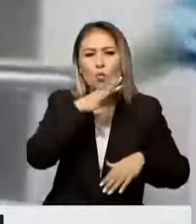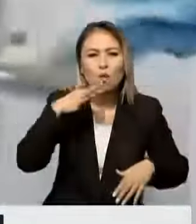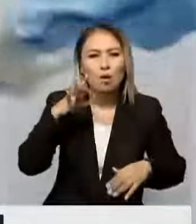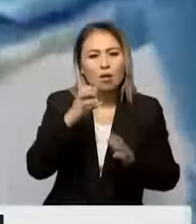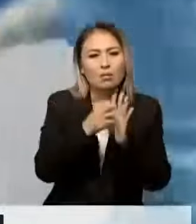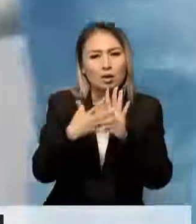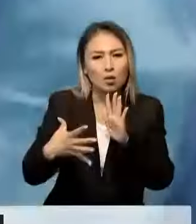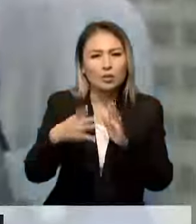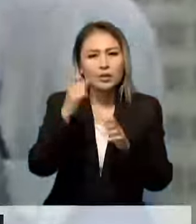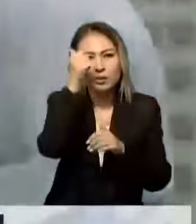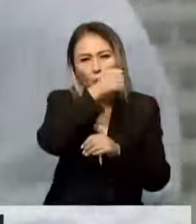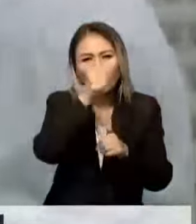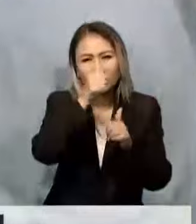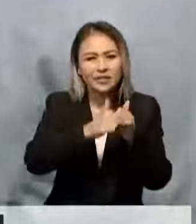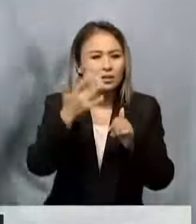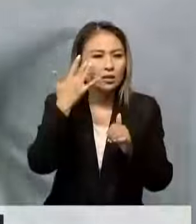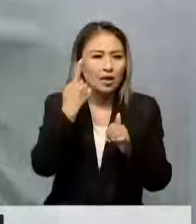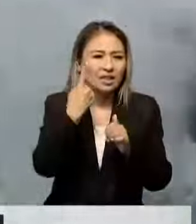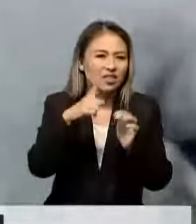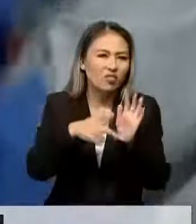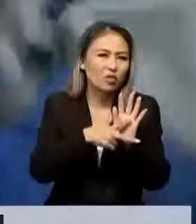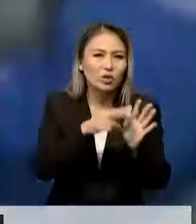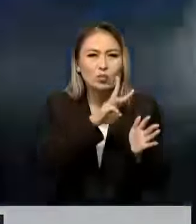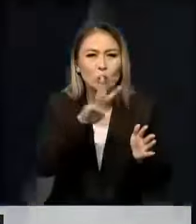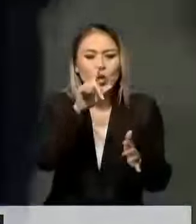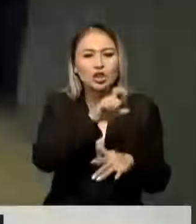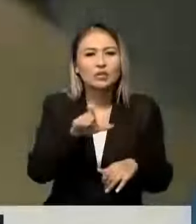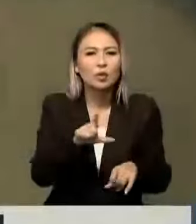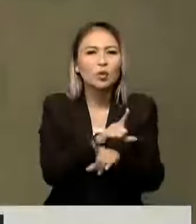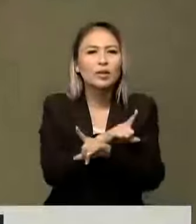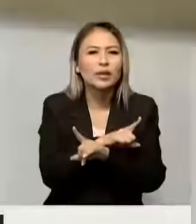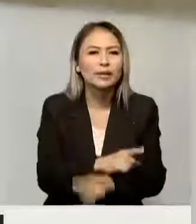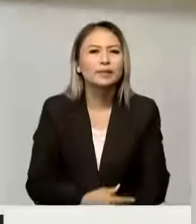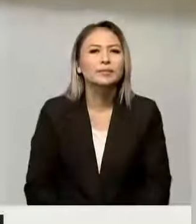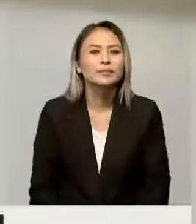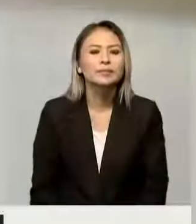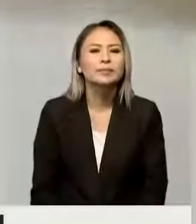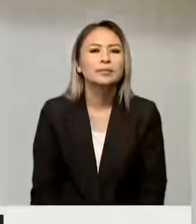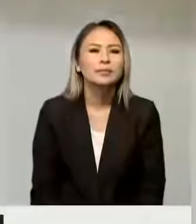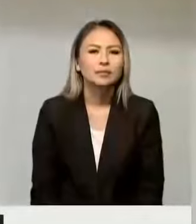онкологии. Ежегодно из-за него в мире умирают около 1 миллиона 800 тысяч человек.